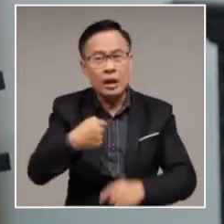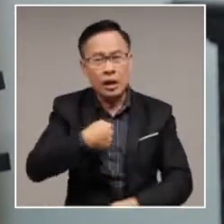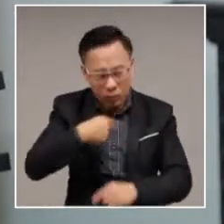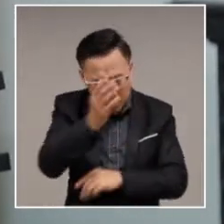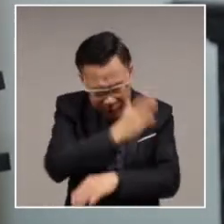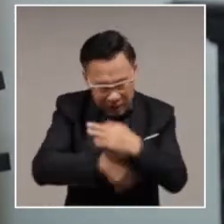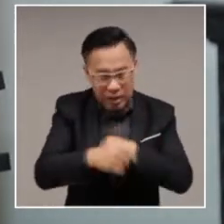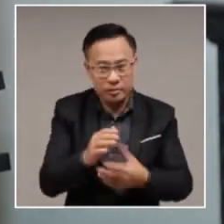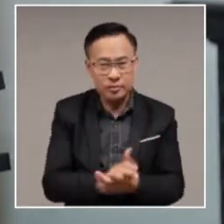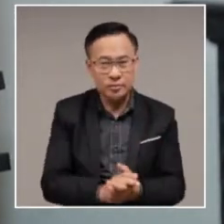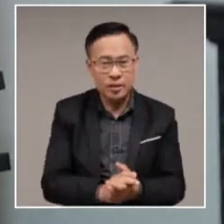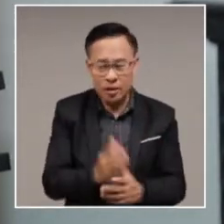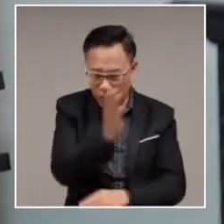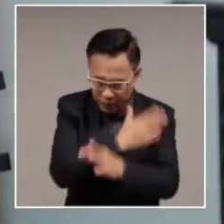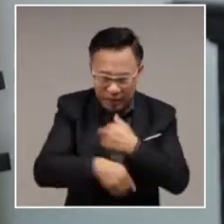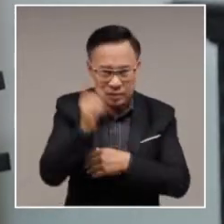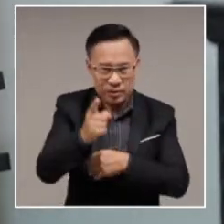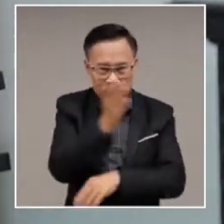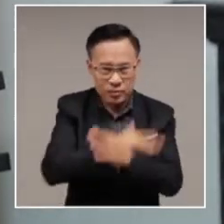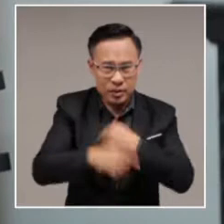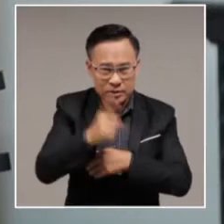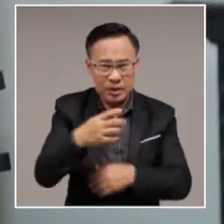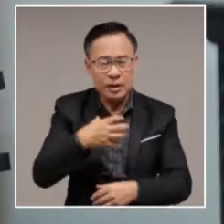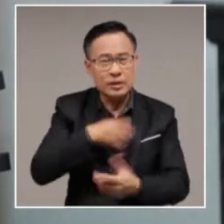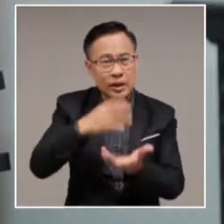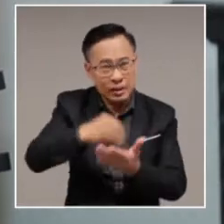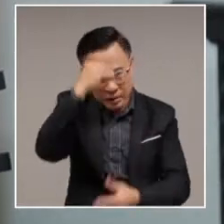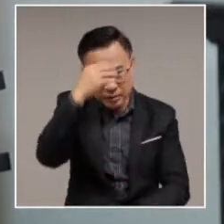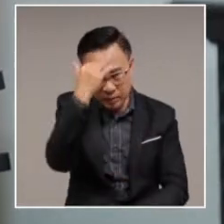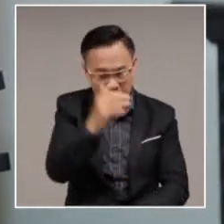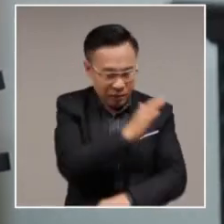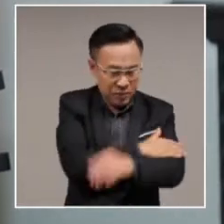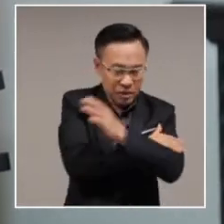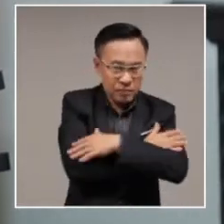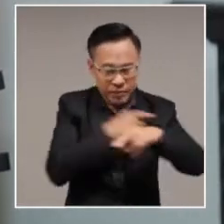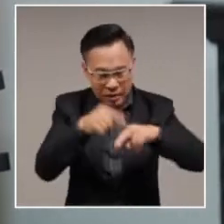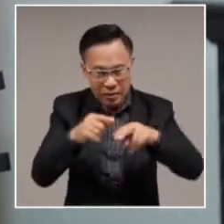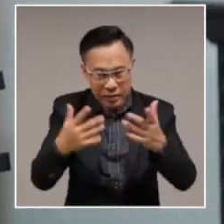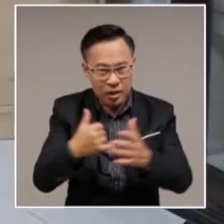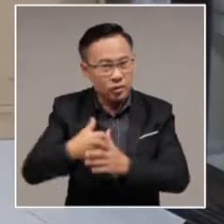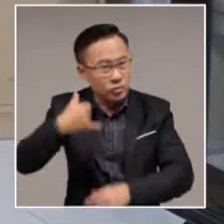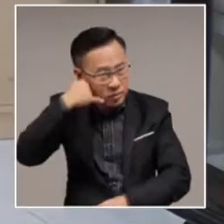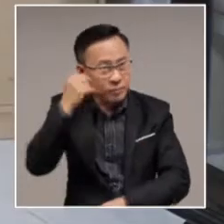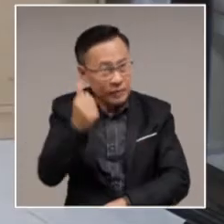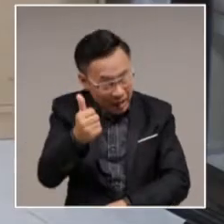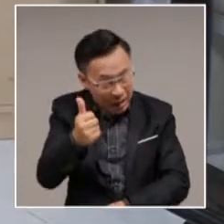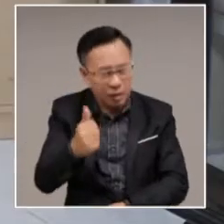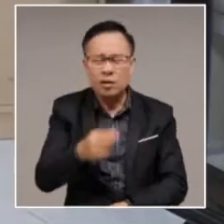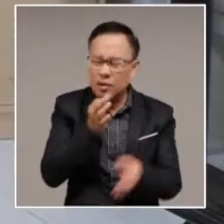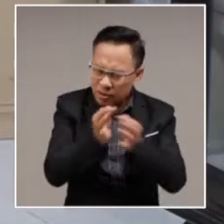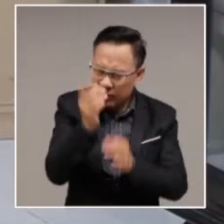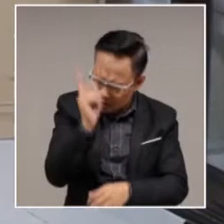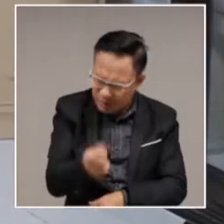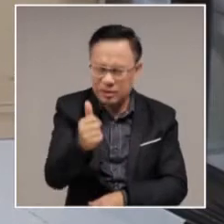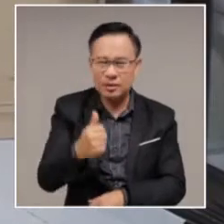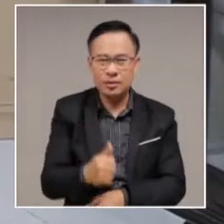อเราว่าอะไรเป็นคนพิการแล้วทำไมแล้วจะไม่มีนิ้วมือนิ้วเท้าแล้วจะหยิบโทรศัพท์ยังไงอะไรอย่างเงี้ยค่ะคัดกระถ